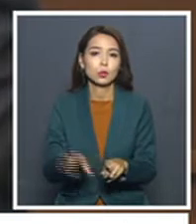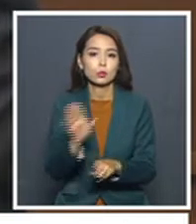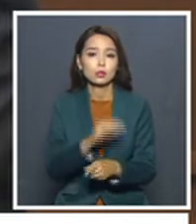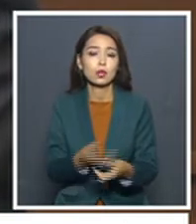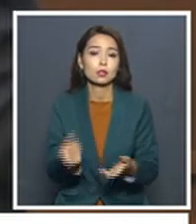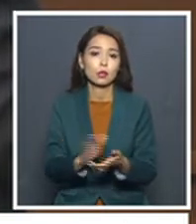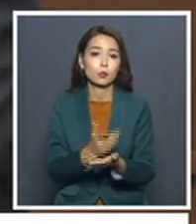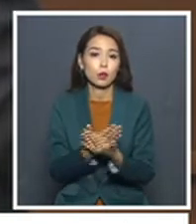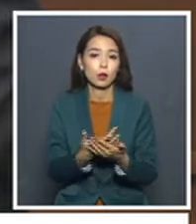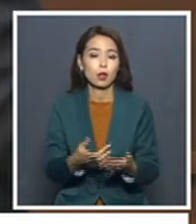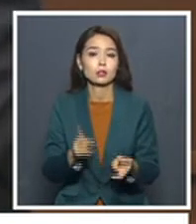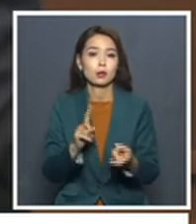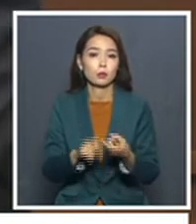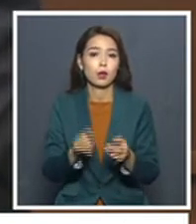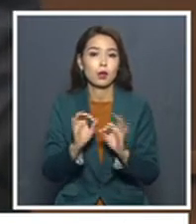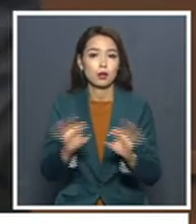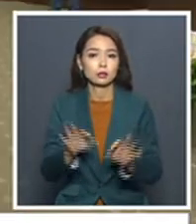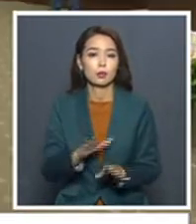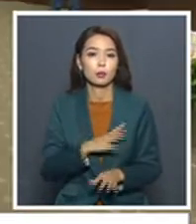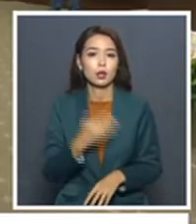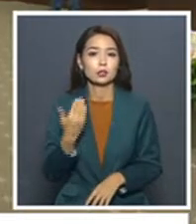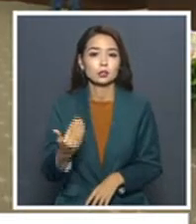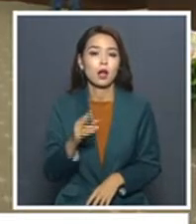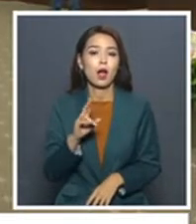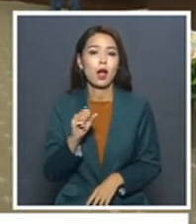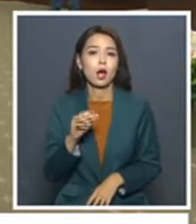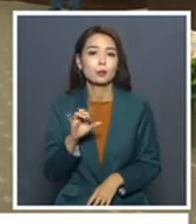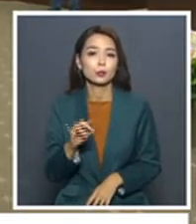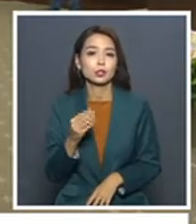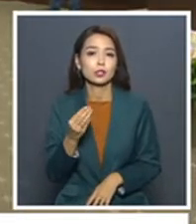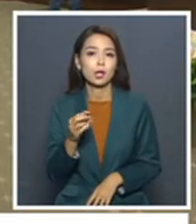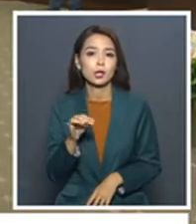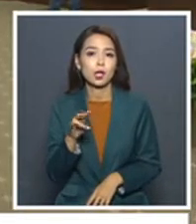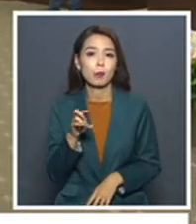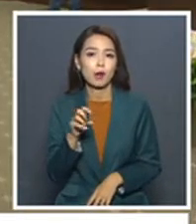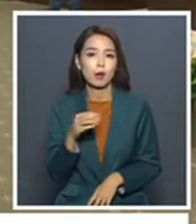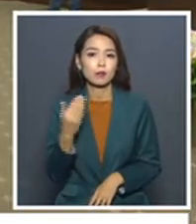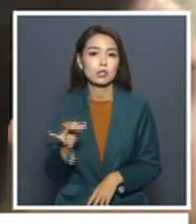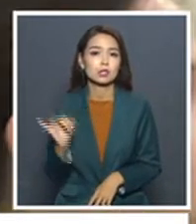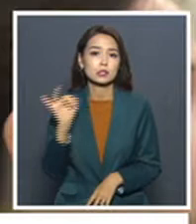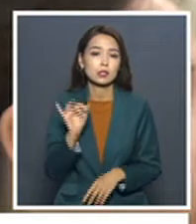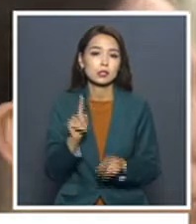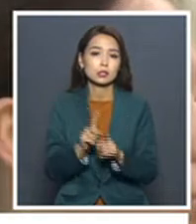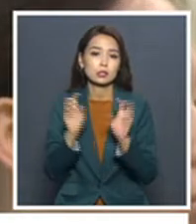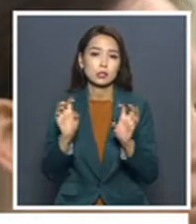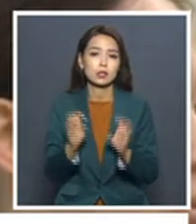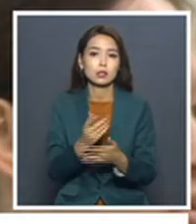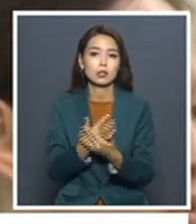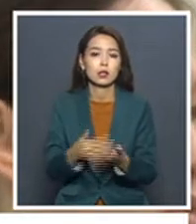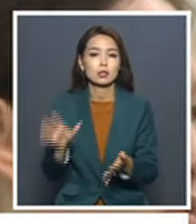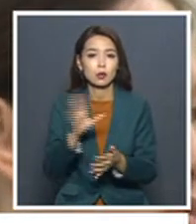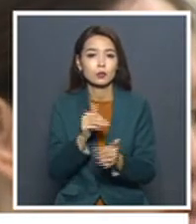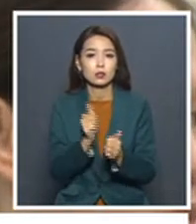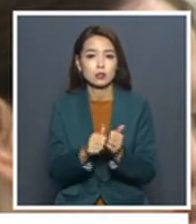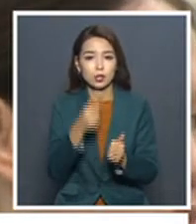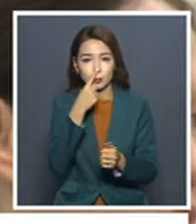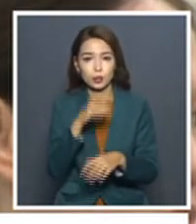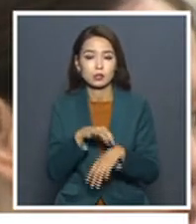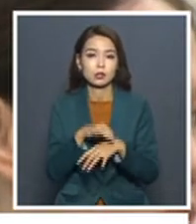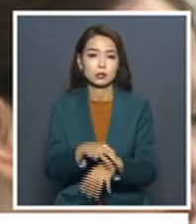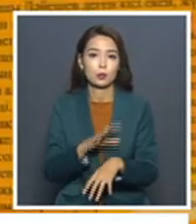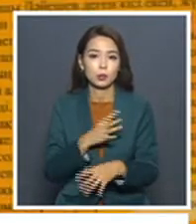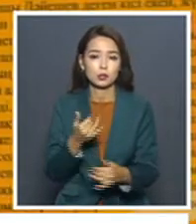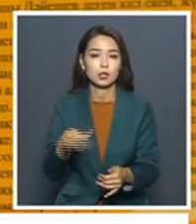дейді ұстаздар. Сонымен қатар Әбіш Кекілбаев замананың заңғар тұлғасы атты алқалы жиын өтті. Басқосуға белгілі